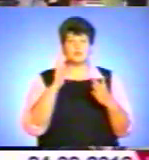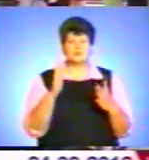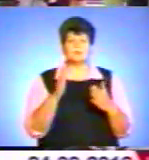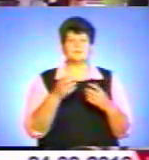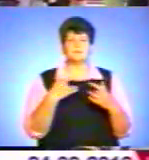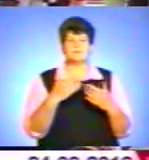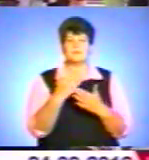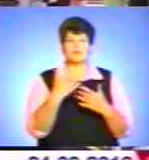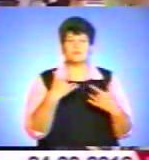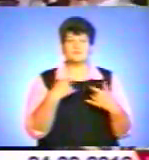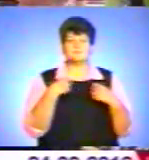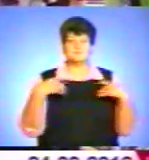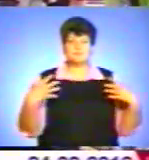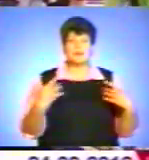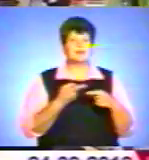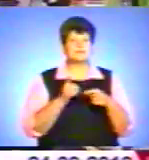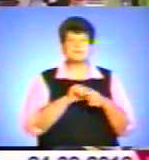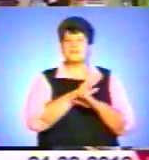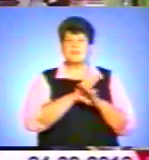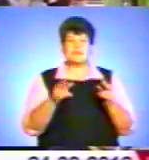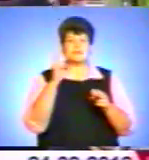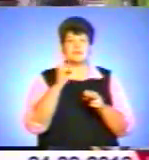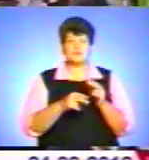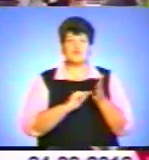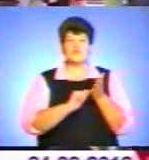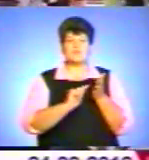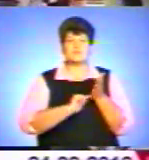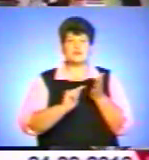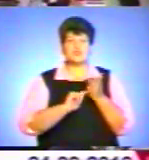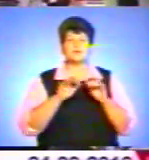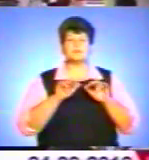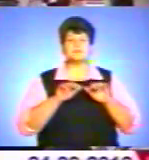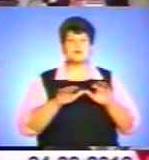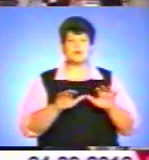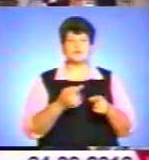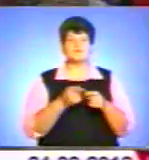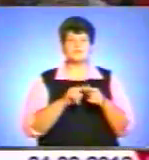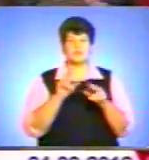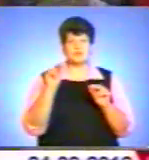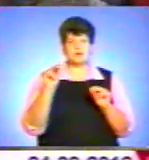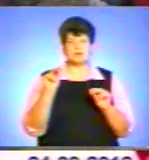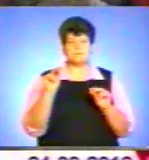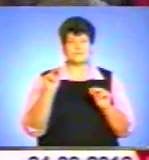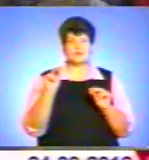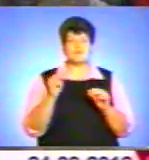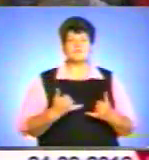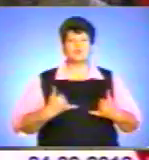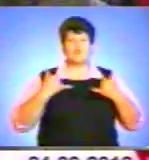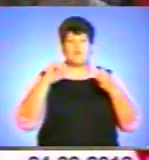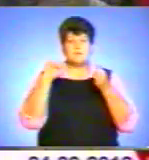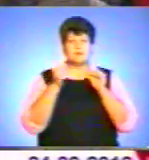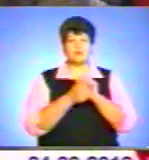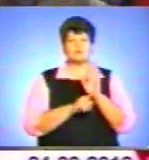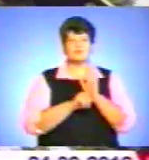але цим ми не завершуємо відзначення заходів до відзначення цієї дати. Вшанування пам'яті почали